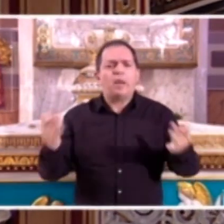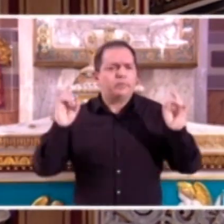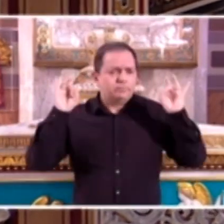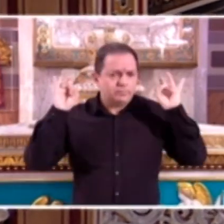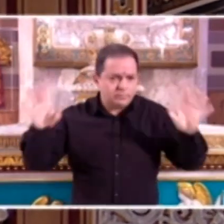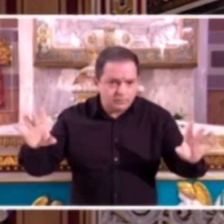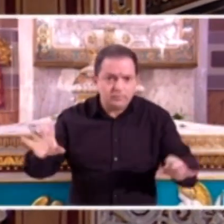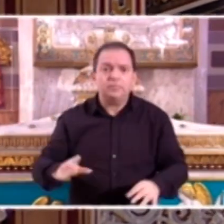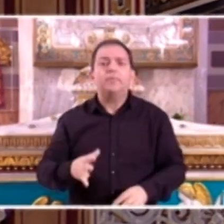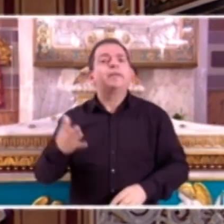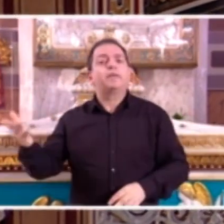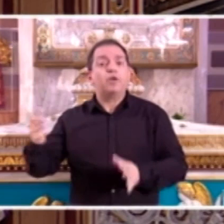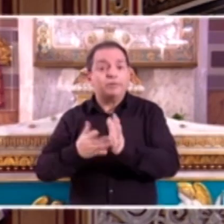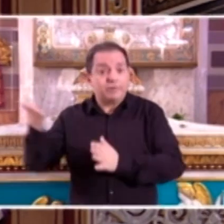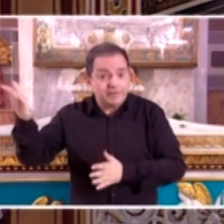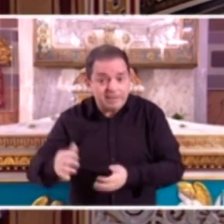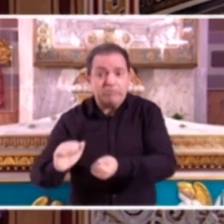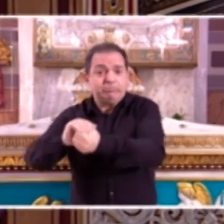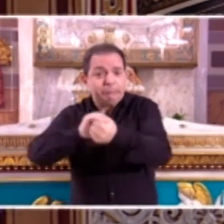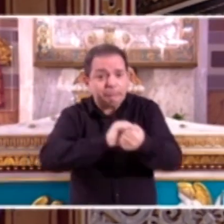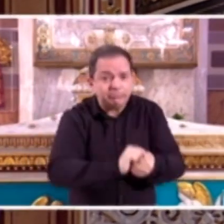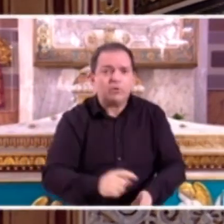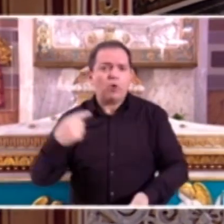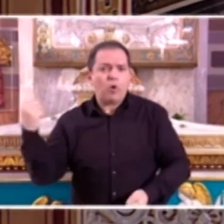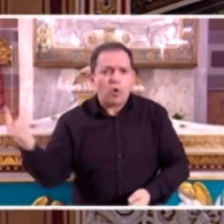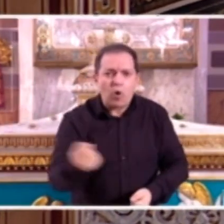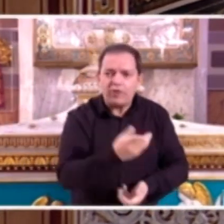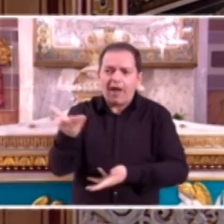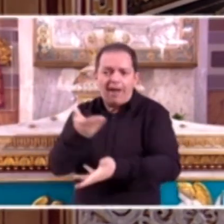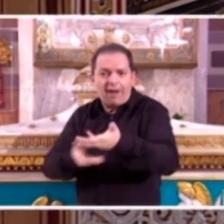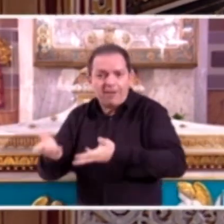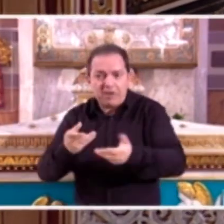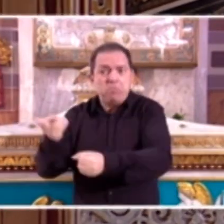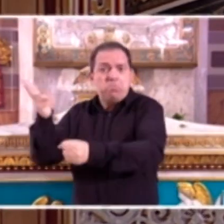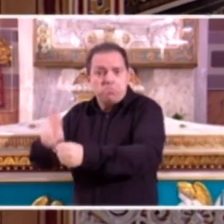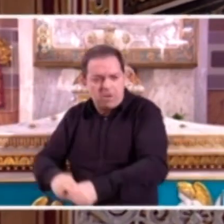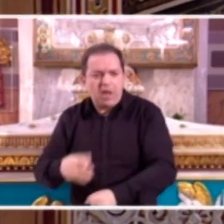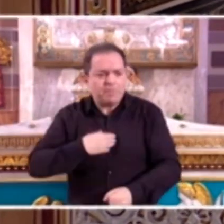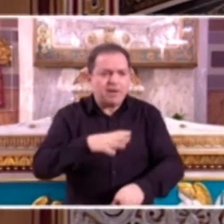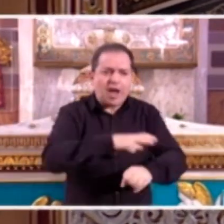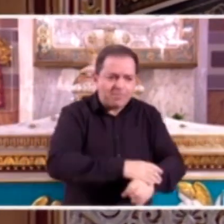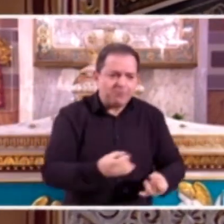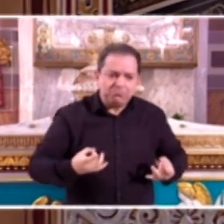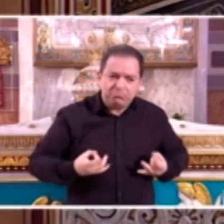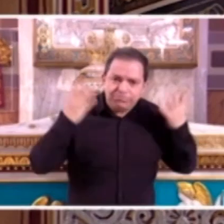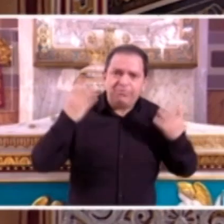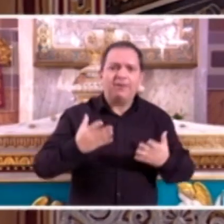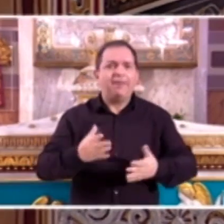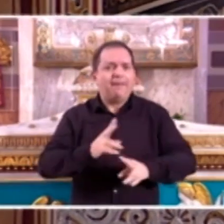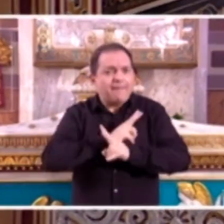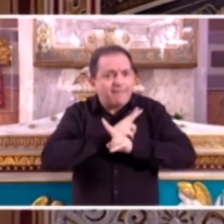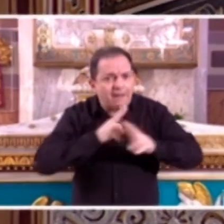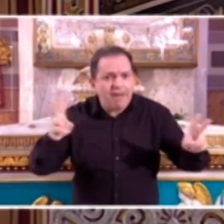δηλαδή στην απολύτρωσή του από τον θάνατο και το σκότος της αμαρτίας και